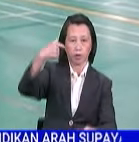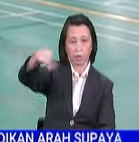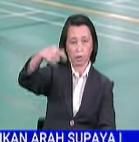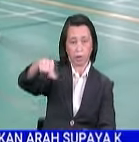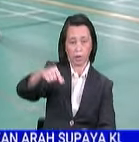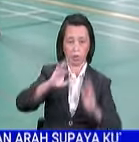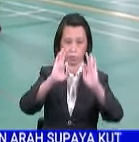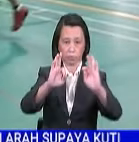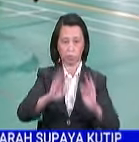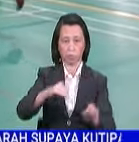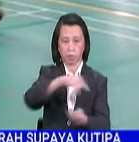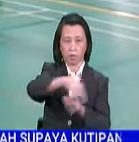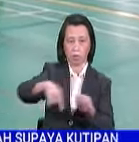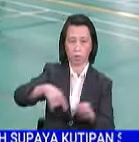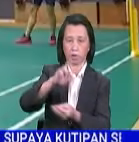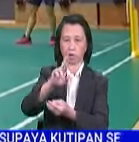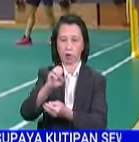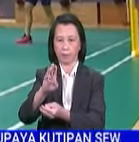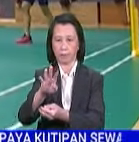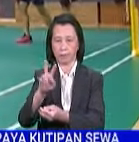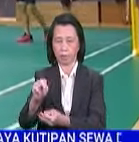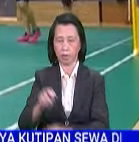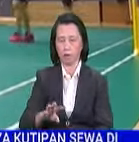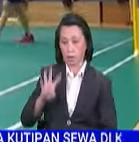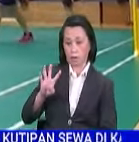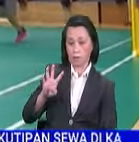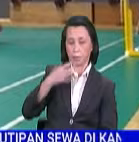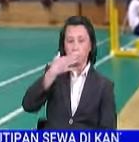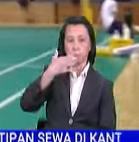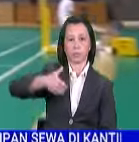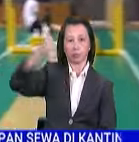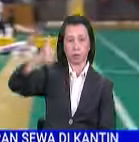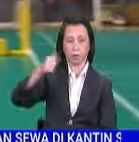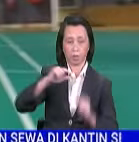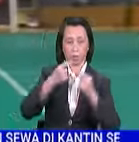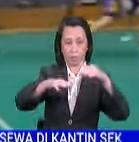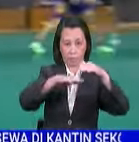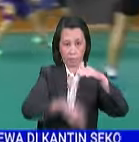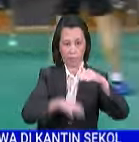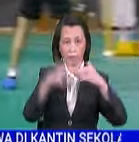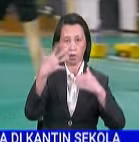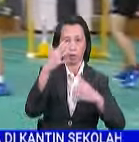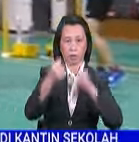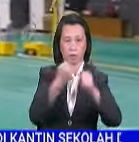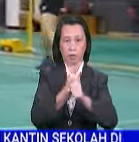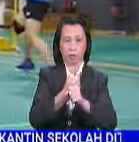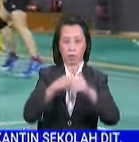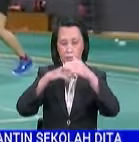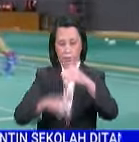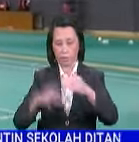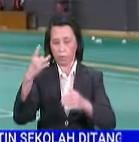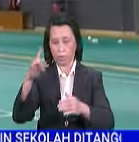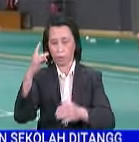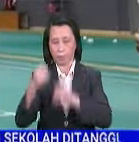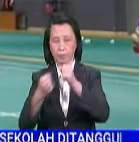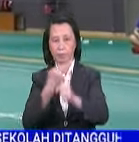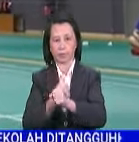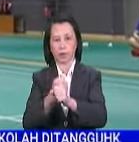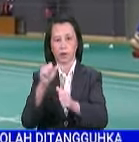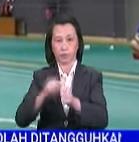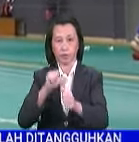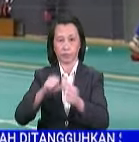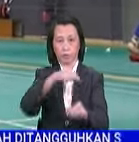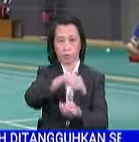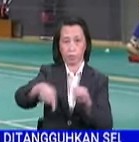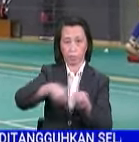dengan format round robin. 4 pasukan terbaik daripada kategori bawah 15 tahun dan bawah 18 tahun daripada setiap